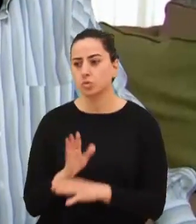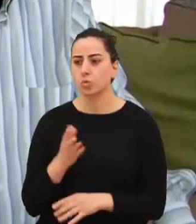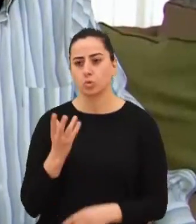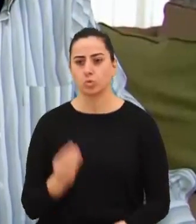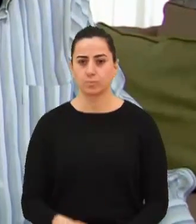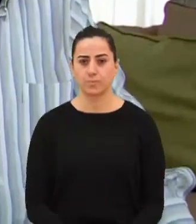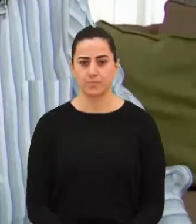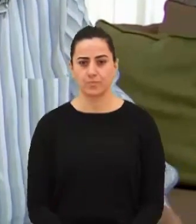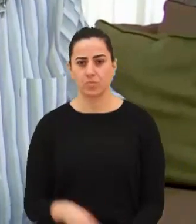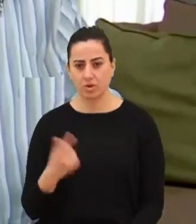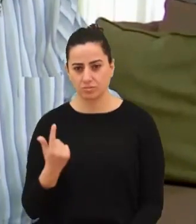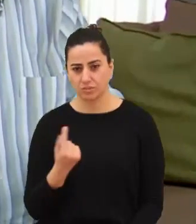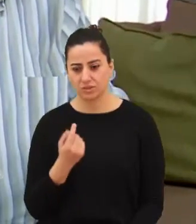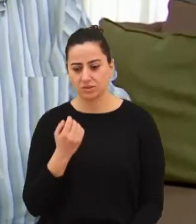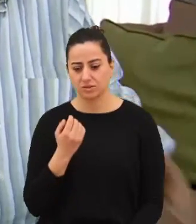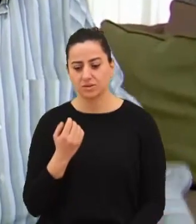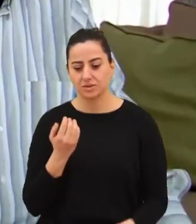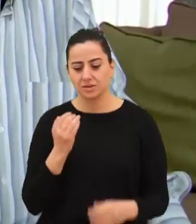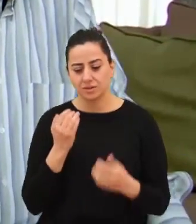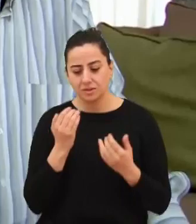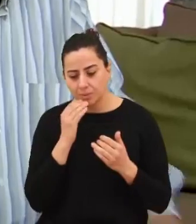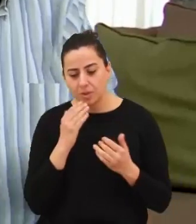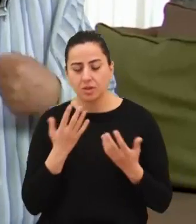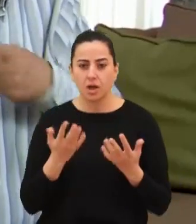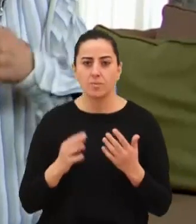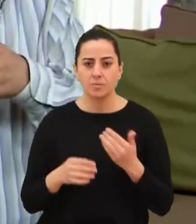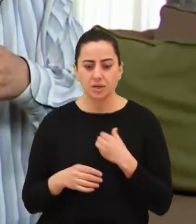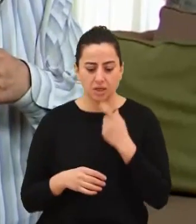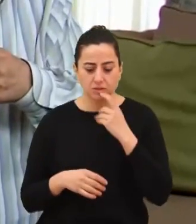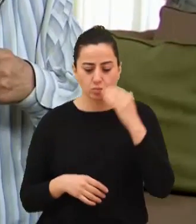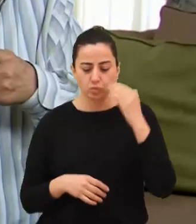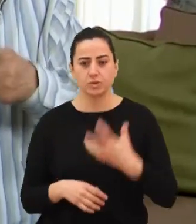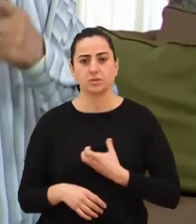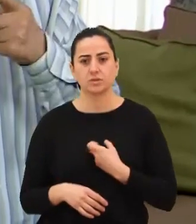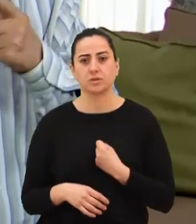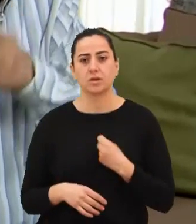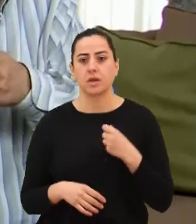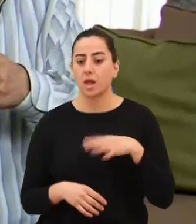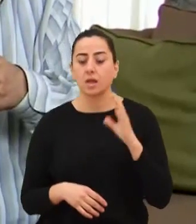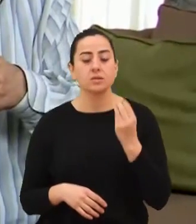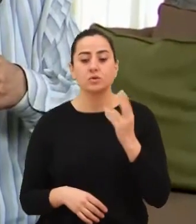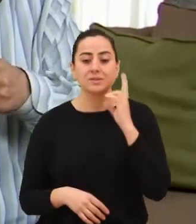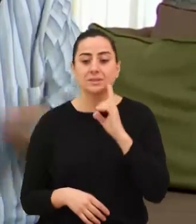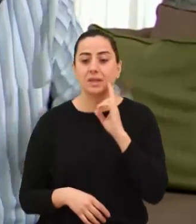söylüyorsun ya. Yani biraz yurt avuntusu olacak ama... ...benim yaşıma gelince anlarsın. En önemli